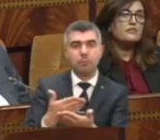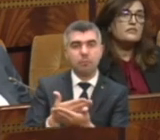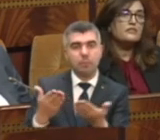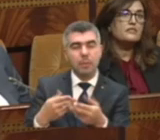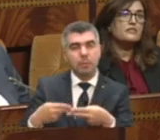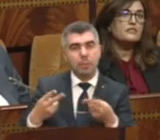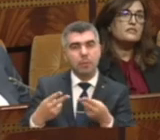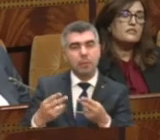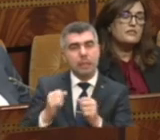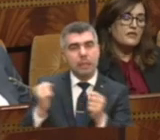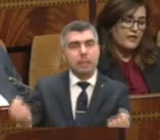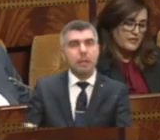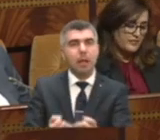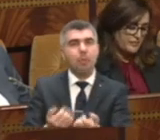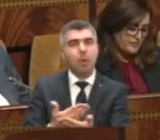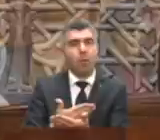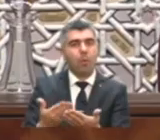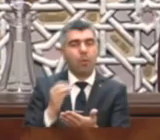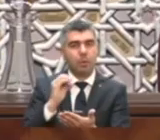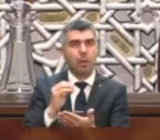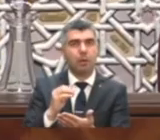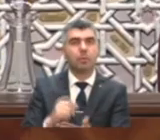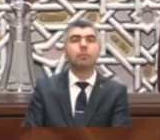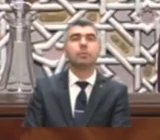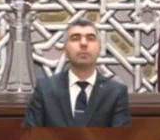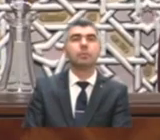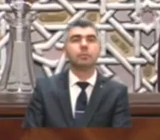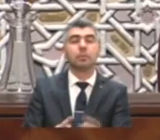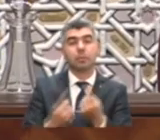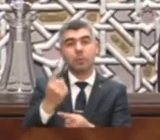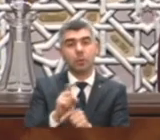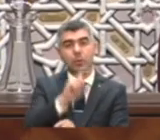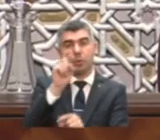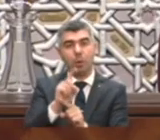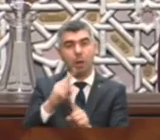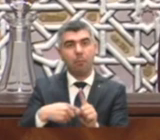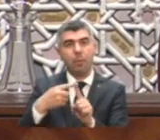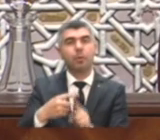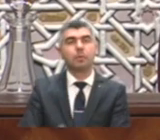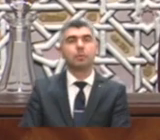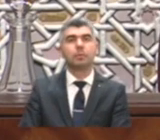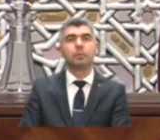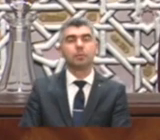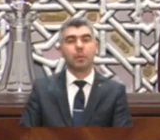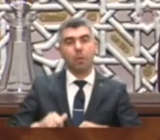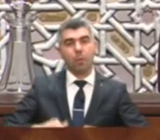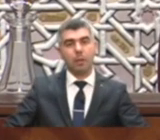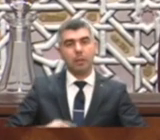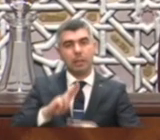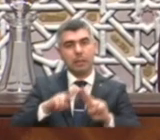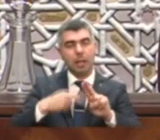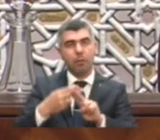يدي التنميه الشامله في اقليم تازا. محترم، هل من تعقيب اضافي اخر؟ السيد الوزير